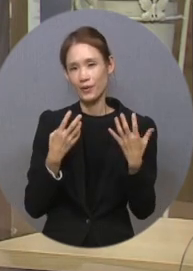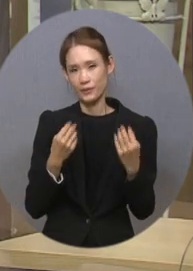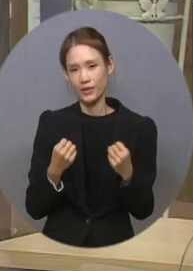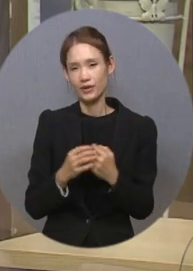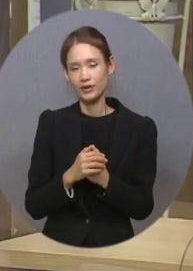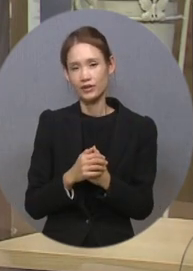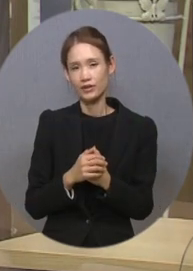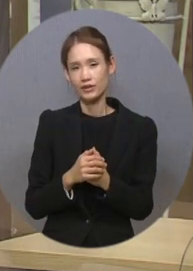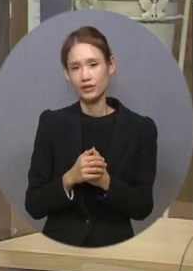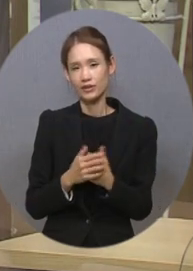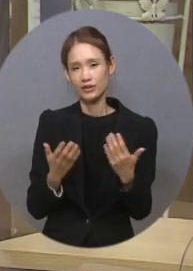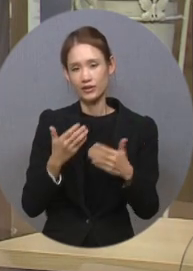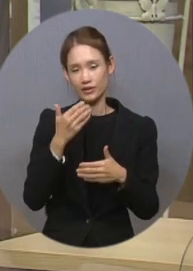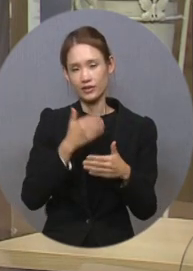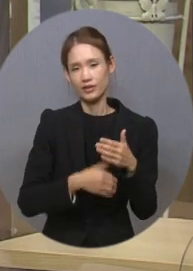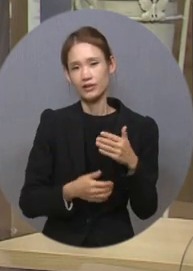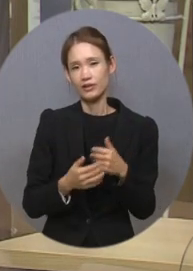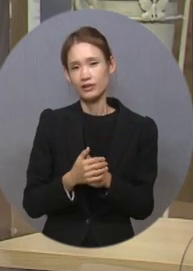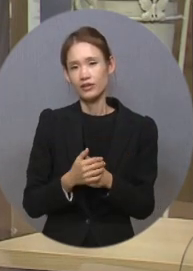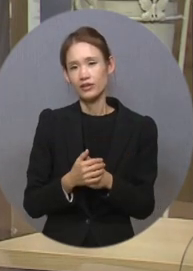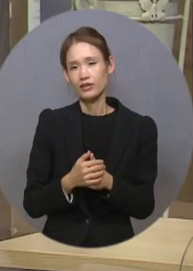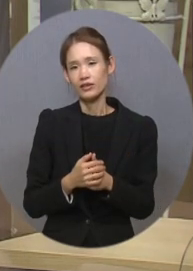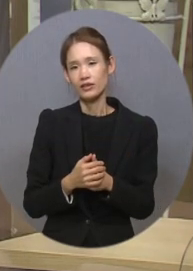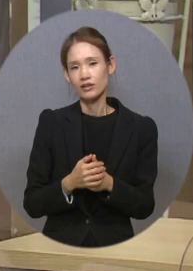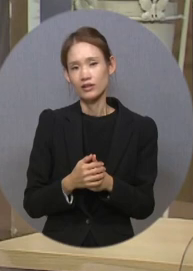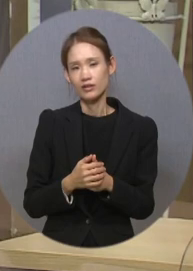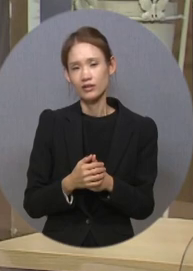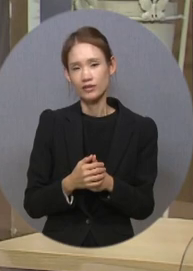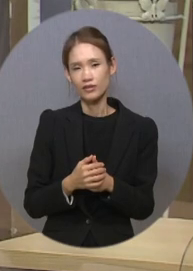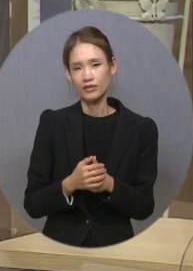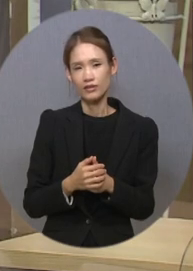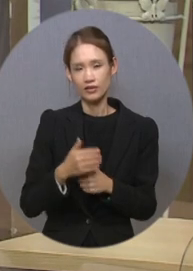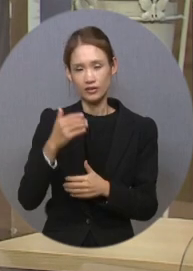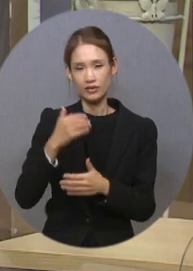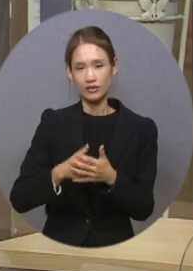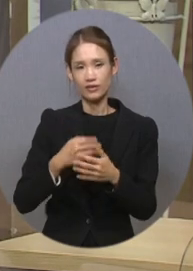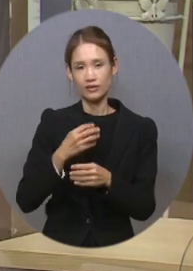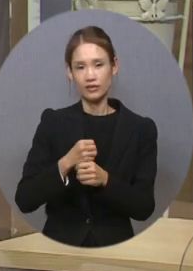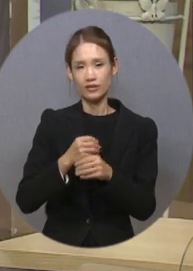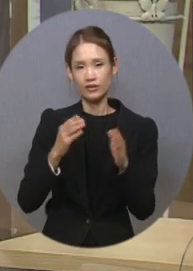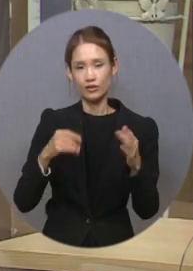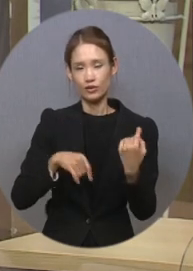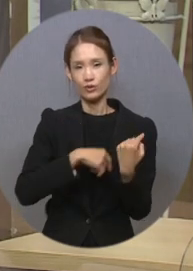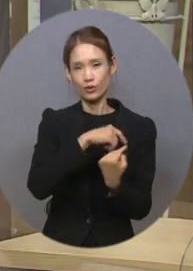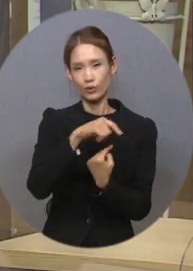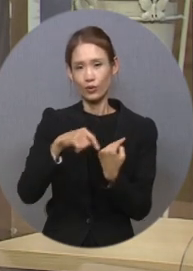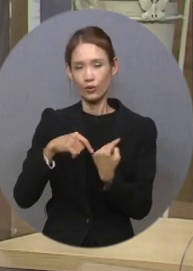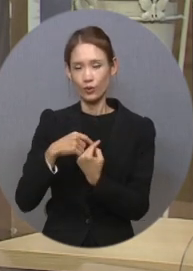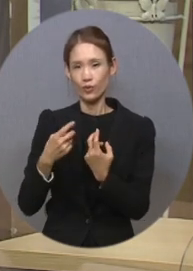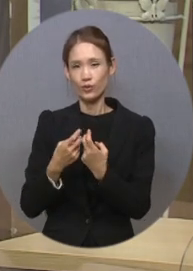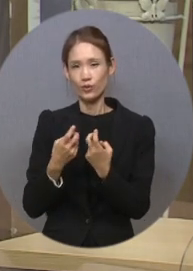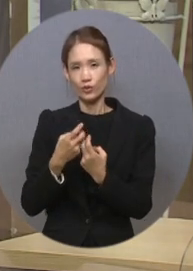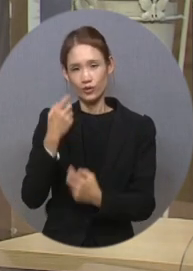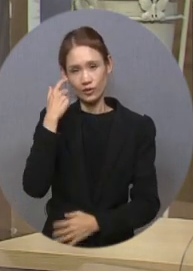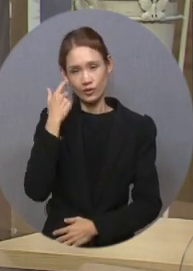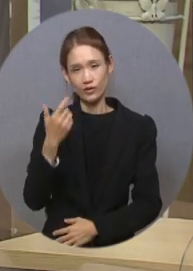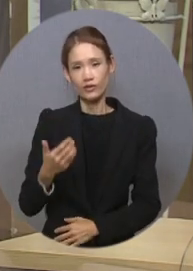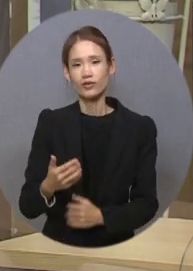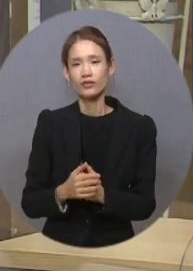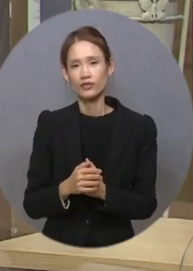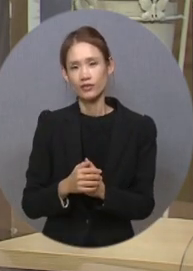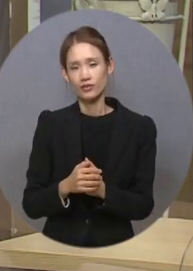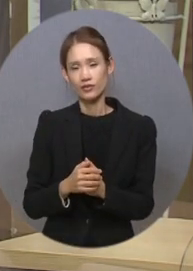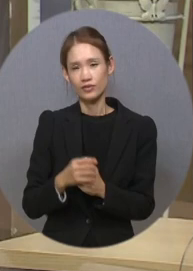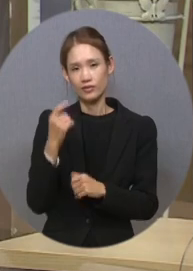많은 업적을 남기셨는데요. 그렇다면 이제 남은 임기 동안은 좀 어떻게 운영을 해나가실 생각이신지